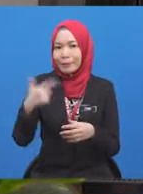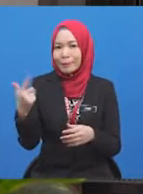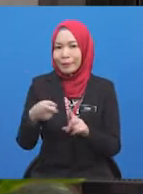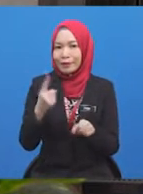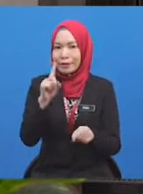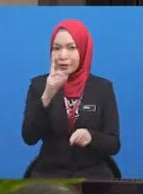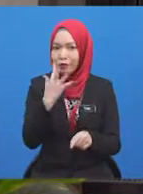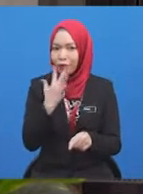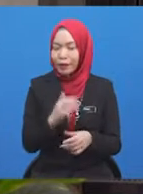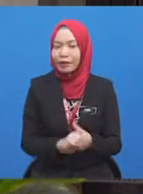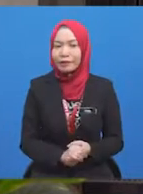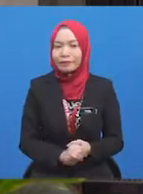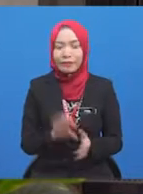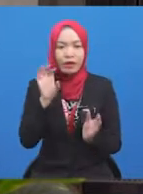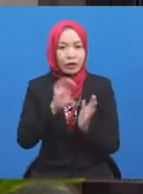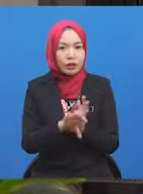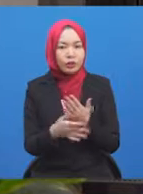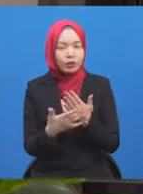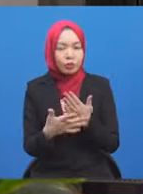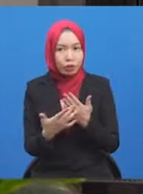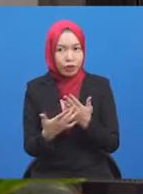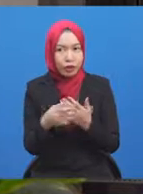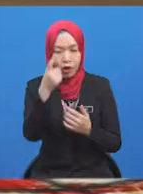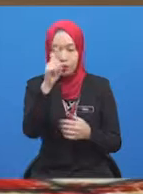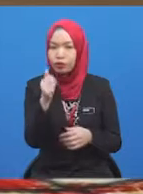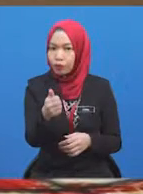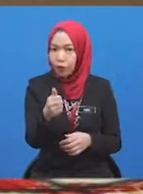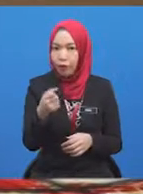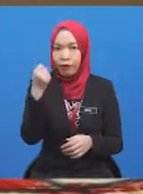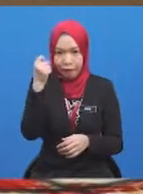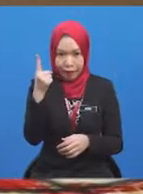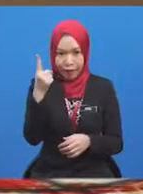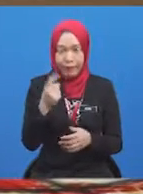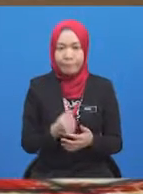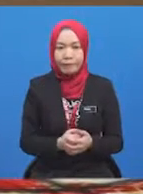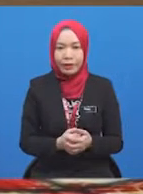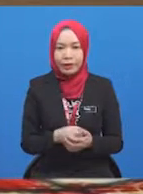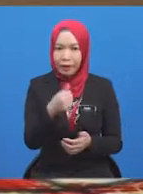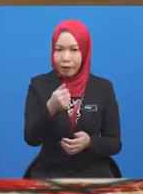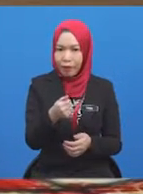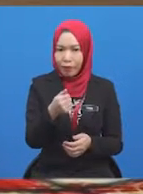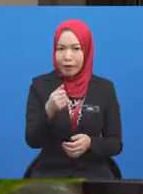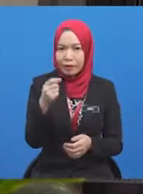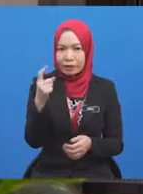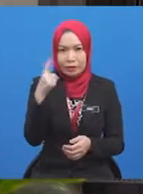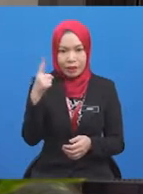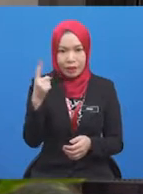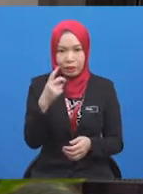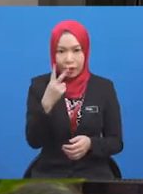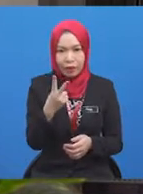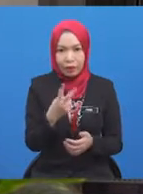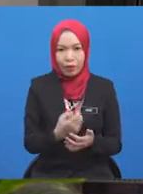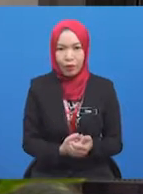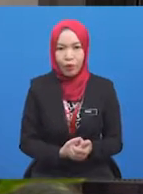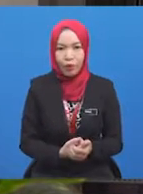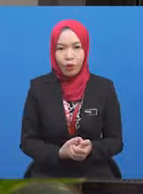satu contoh yang mudah supaya murid-murid faham. Murid-murid selalu melihat langit, bukan? Mari kita